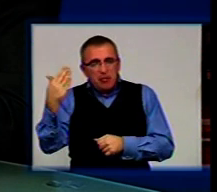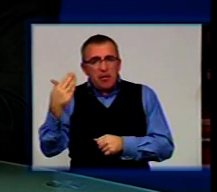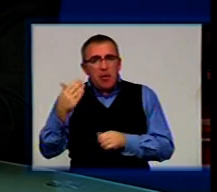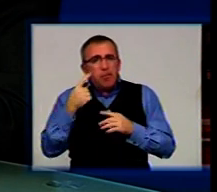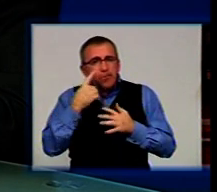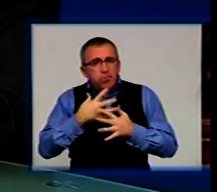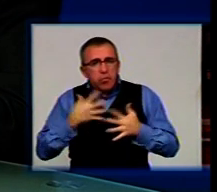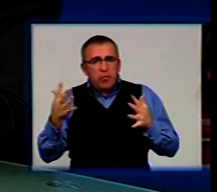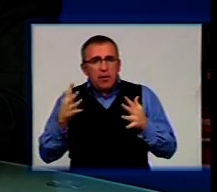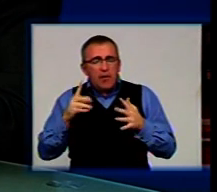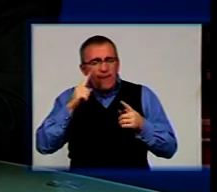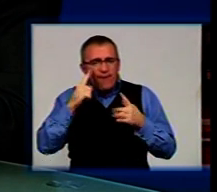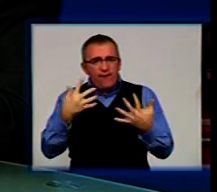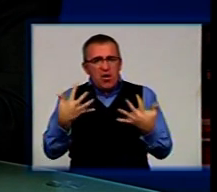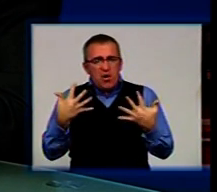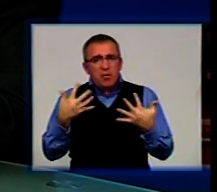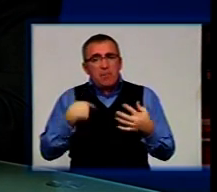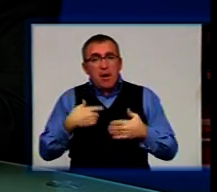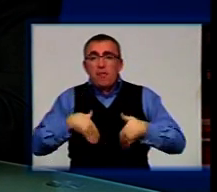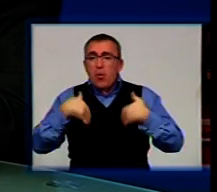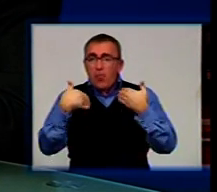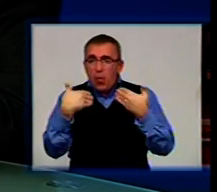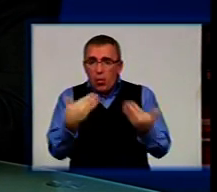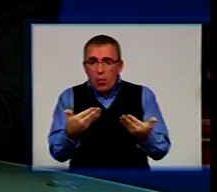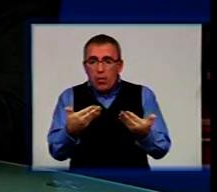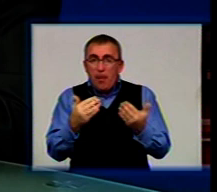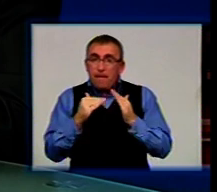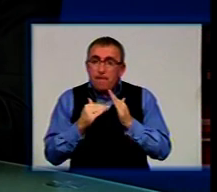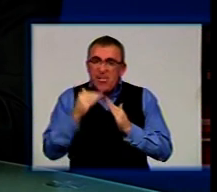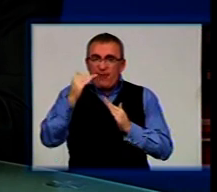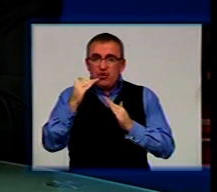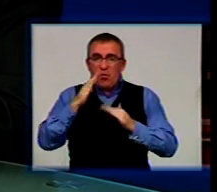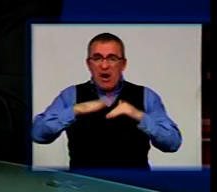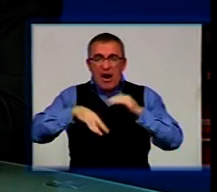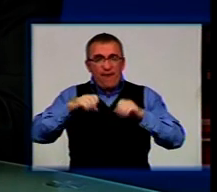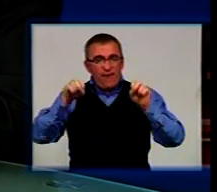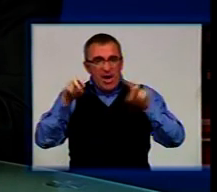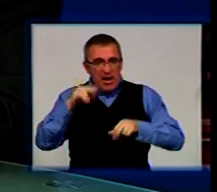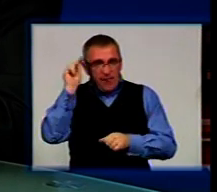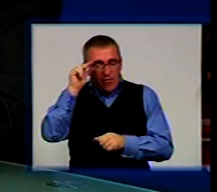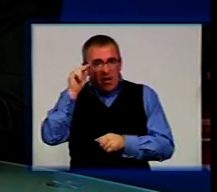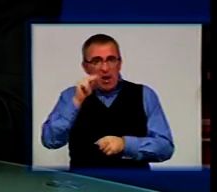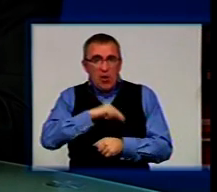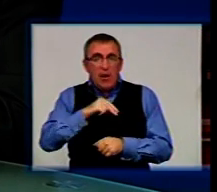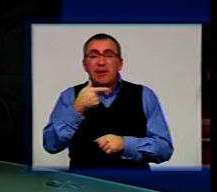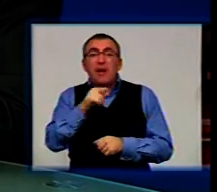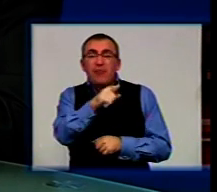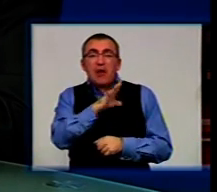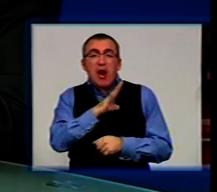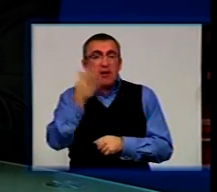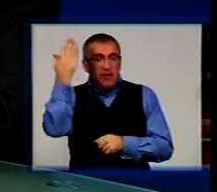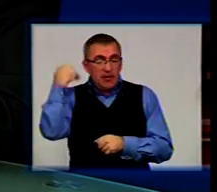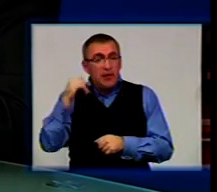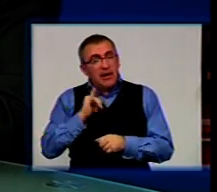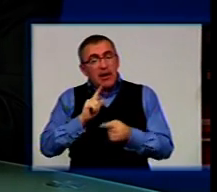найбільш виражені. Тому ми пропонуємо або підвищувати кваліфікацію за тим напрямком роботи, де він раніше працював,